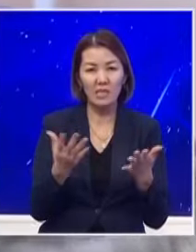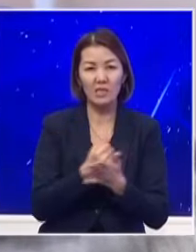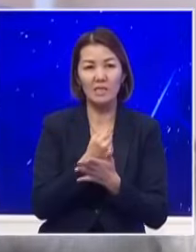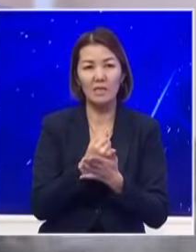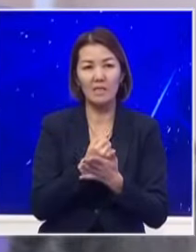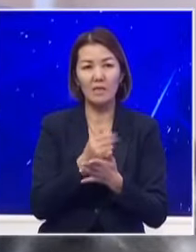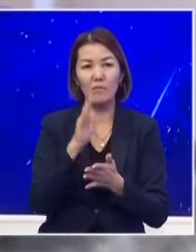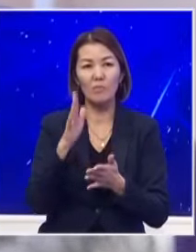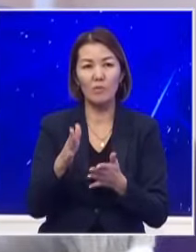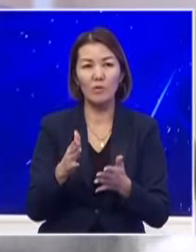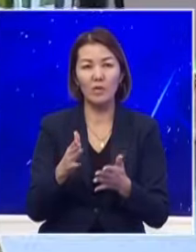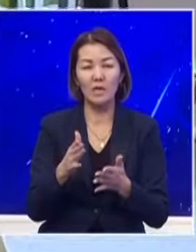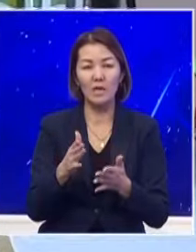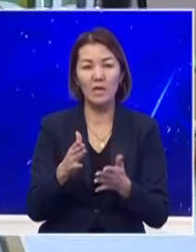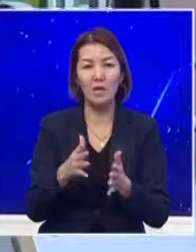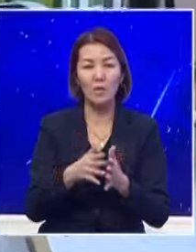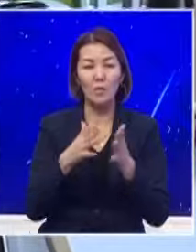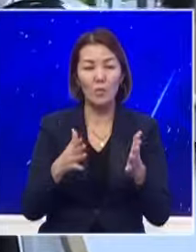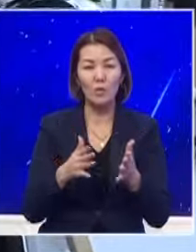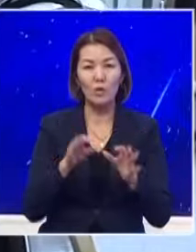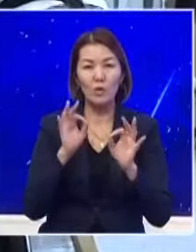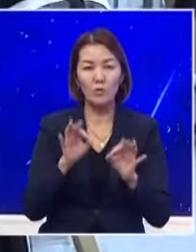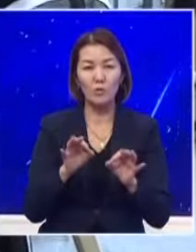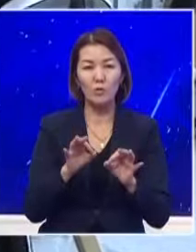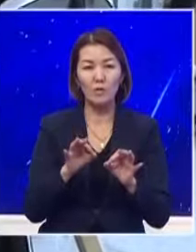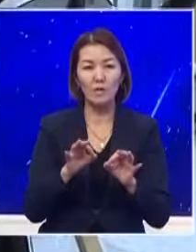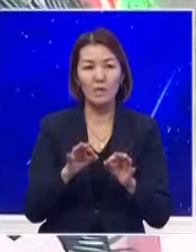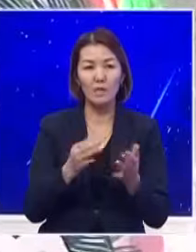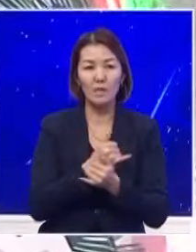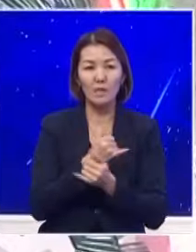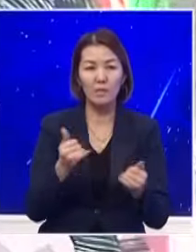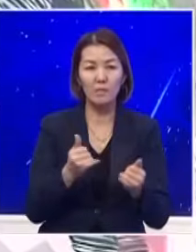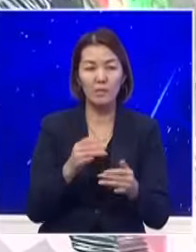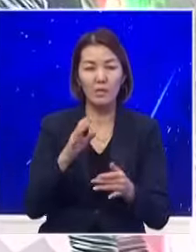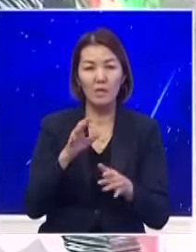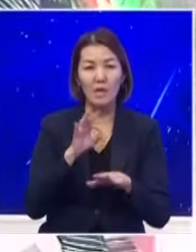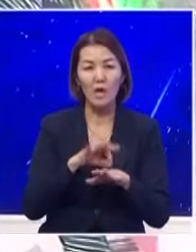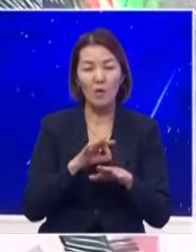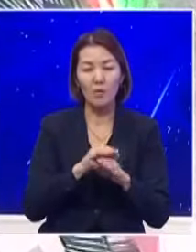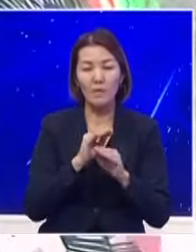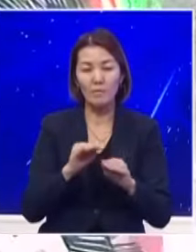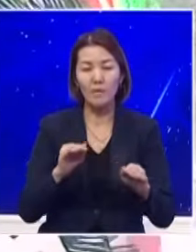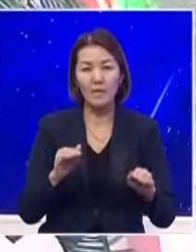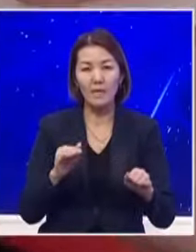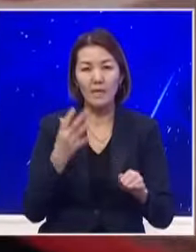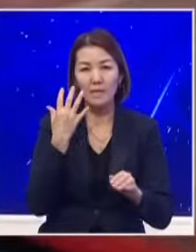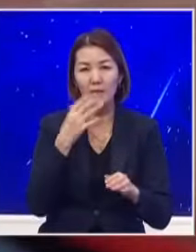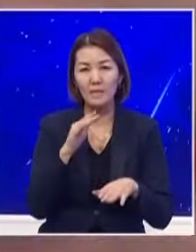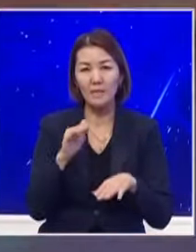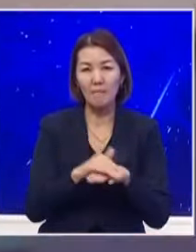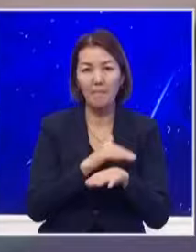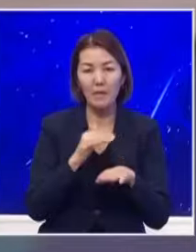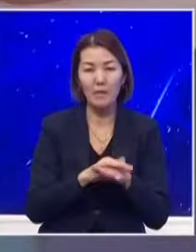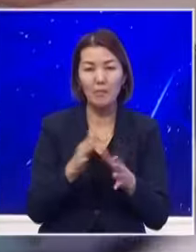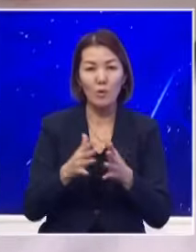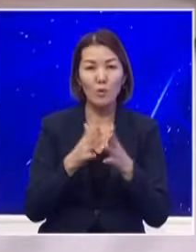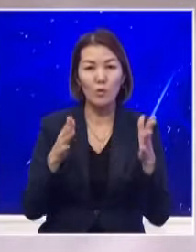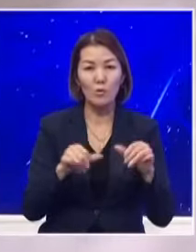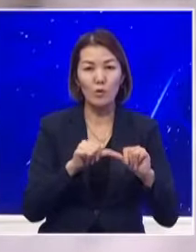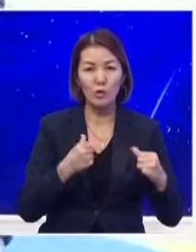жетістігі болашаққа жасалған үлкен қадам. Мұнда жұмыс істеу үшін науқас балаға деген ыстық мейірім мен үлкен жүрек керек, дейді